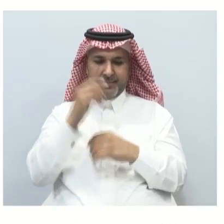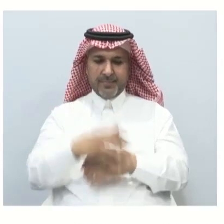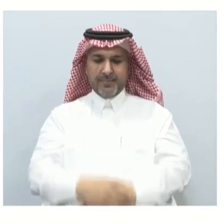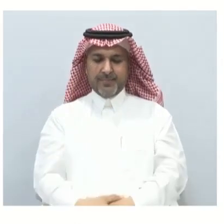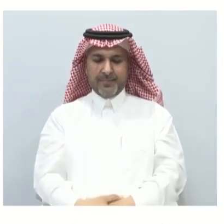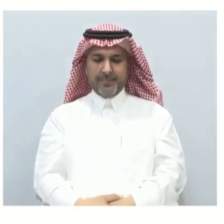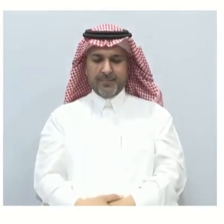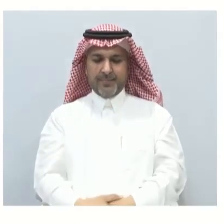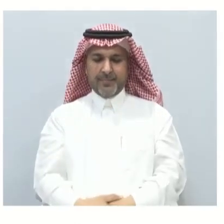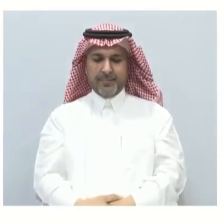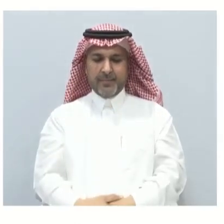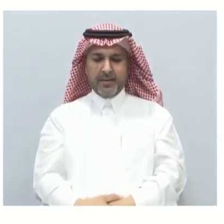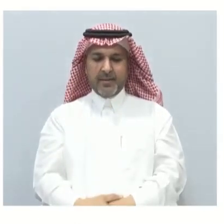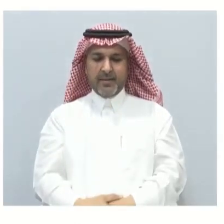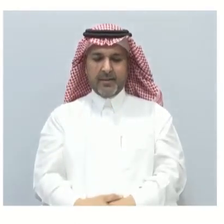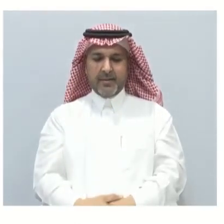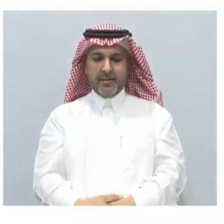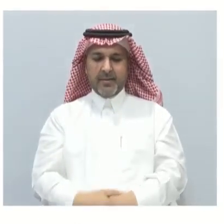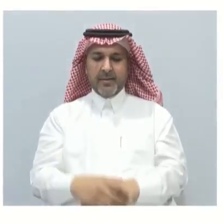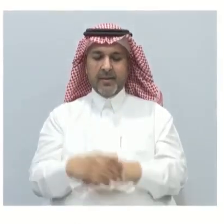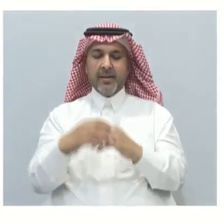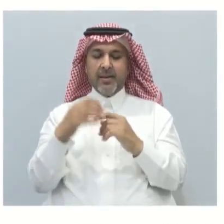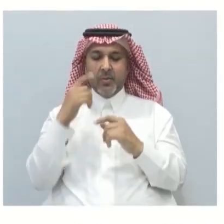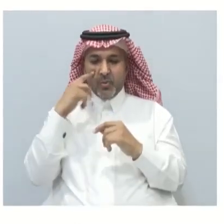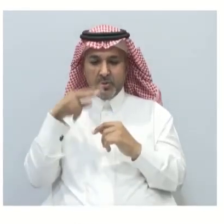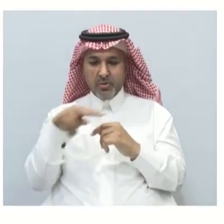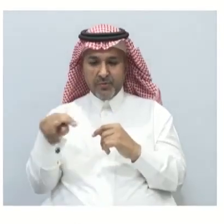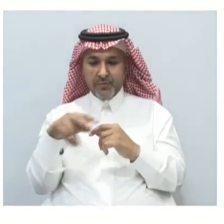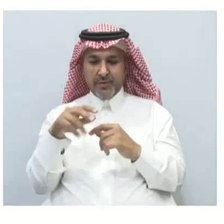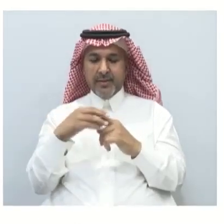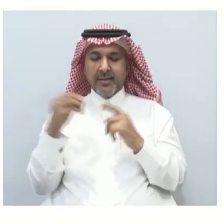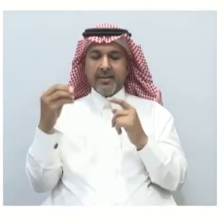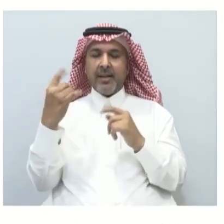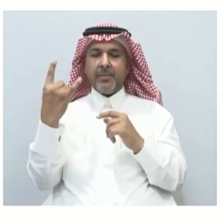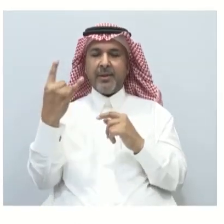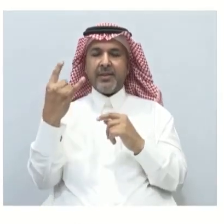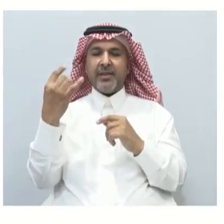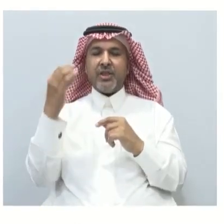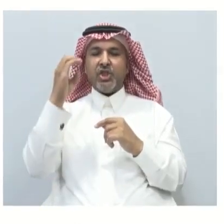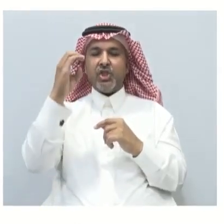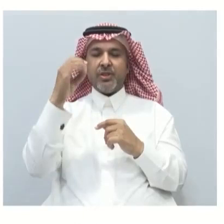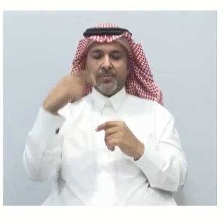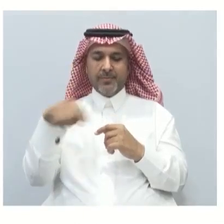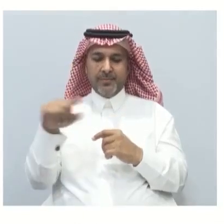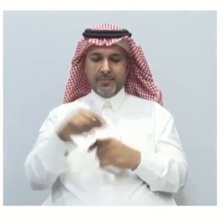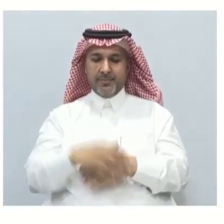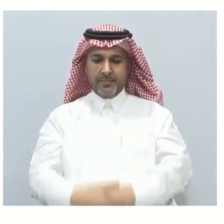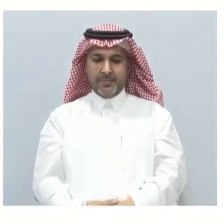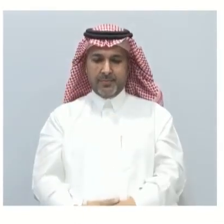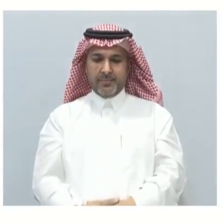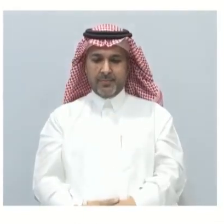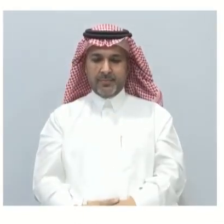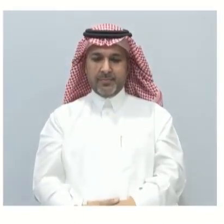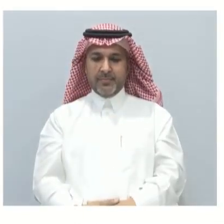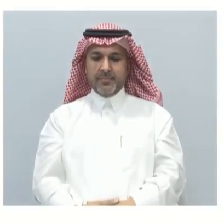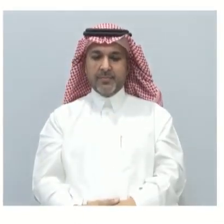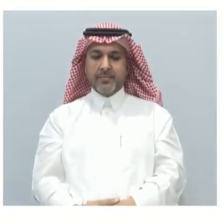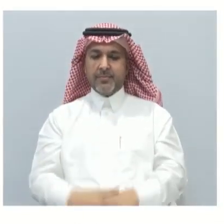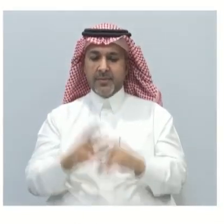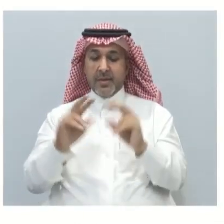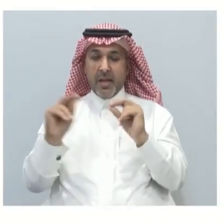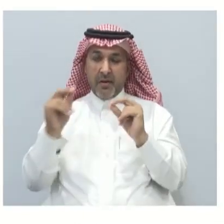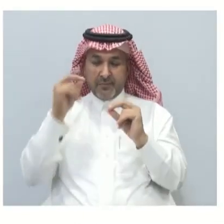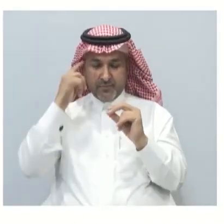عندك اكس تساوي سالب 10 اذا هذا هو الجواب الصحيح السؤال اللي بعده من اسئله